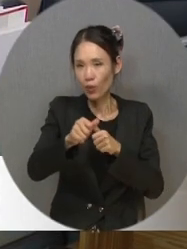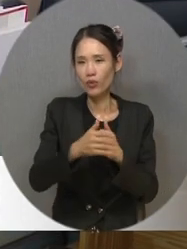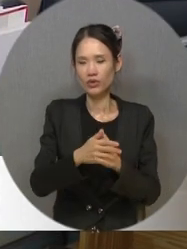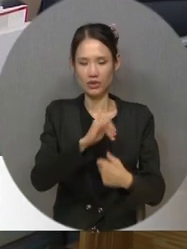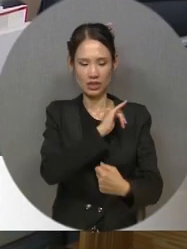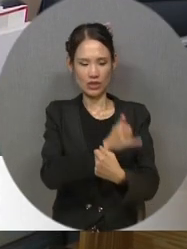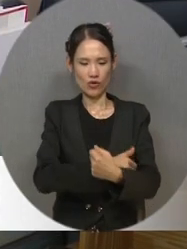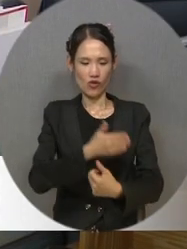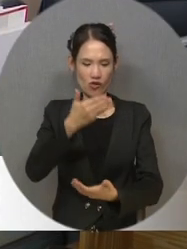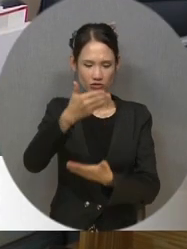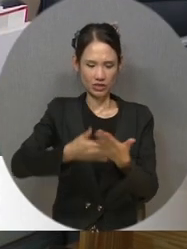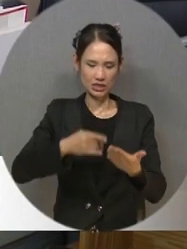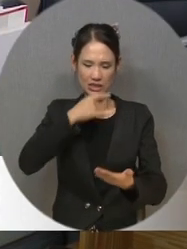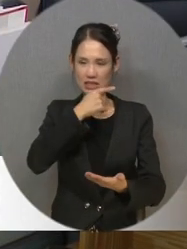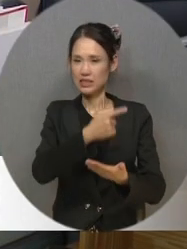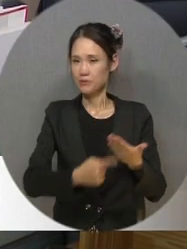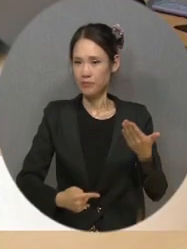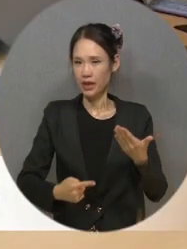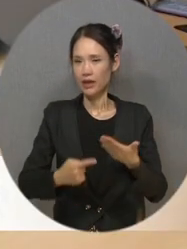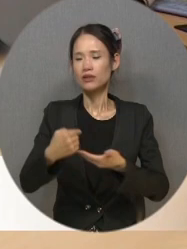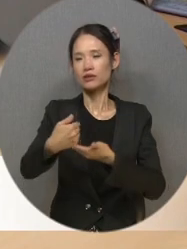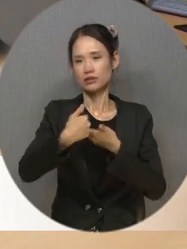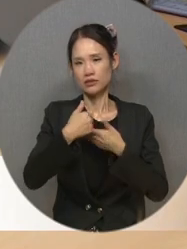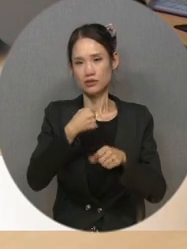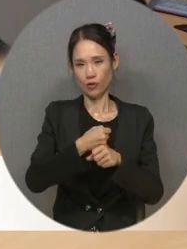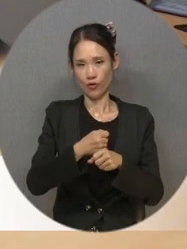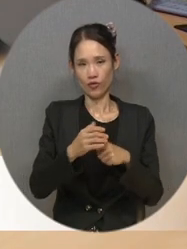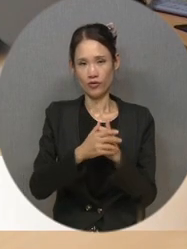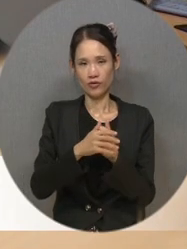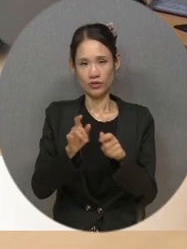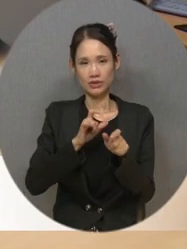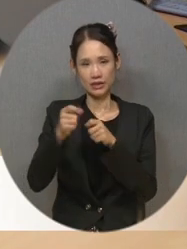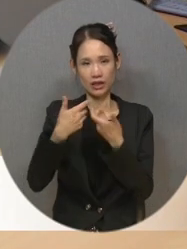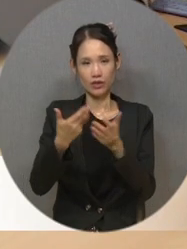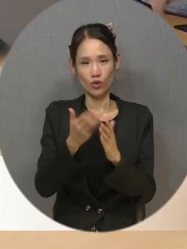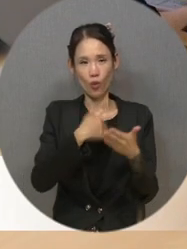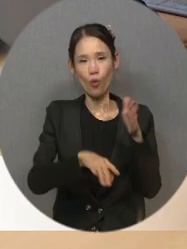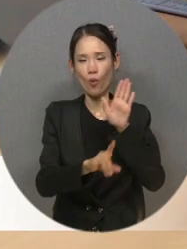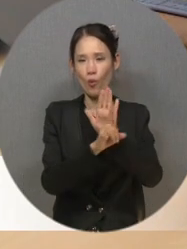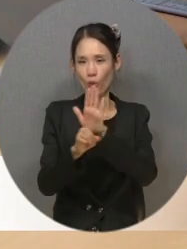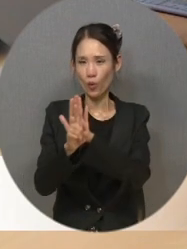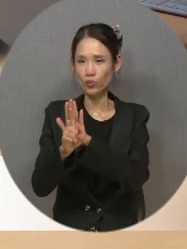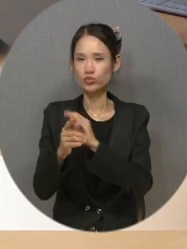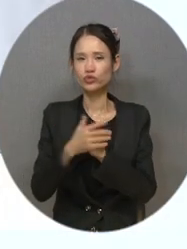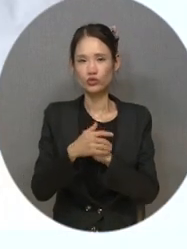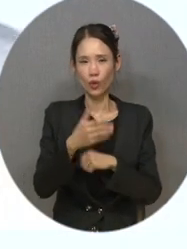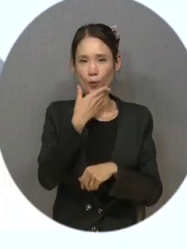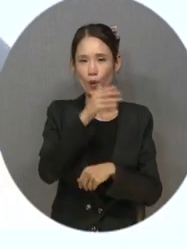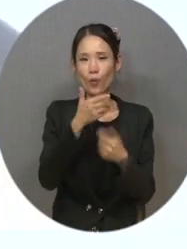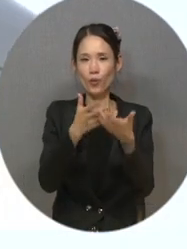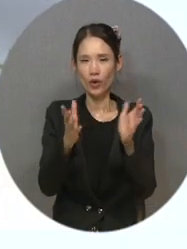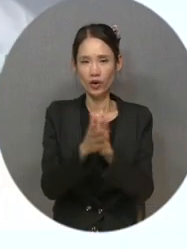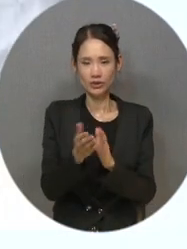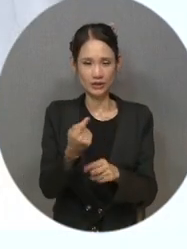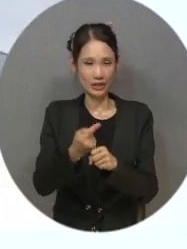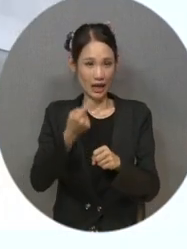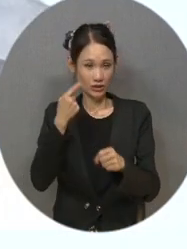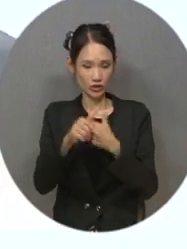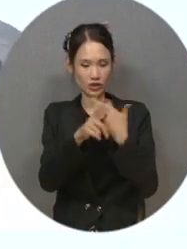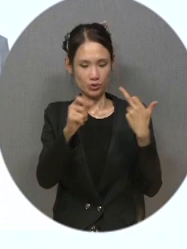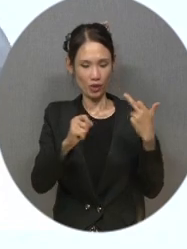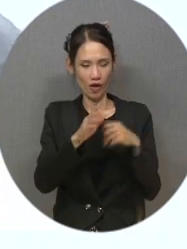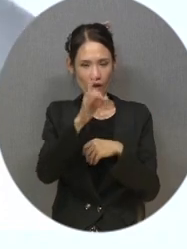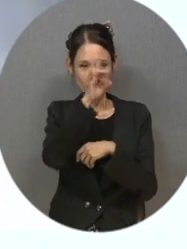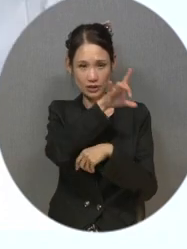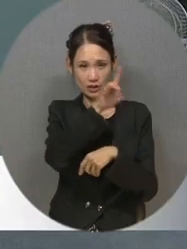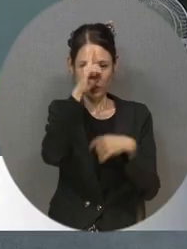침해라는 진정을 접수했습니다. 또한 이 지자체의 공고문에 앞서 보건복지부는 지난해 12월 각 정부